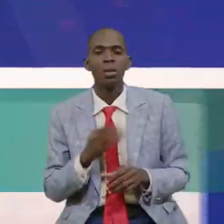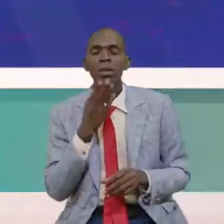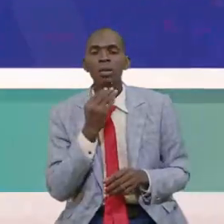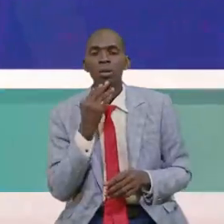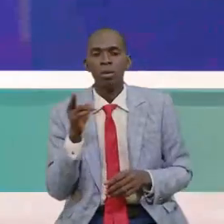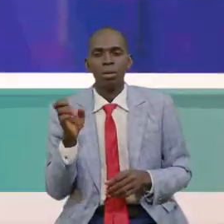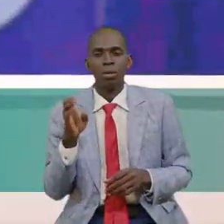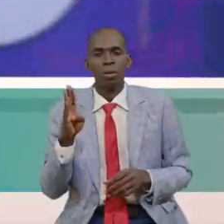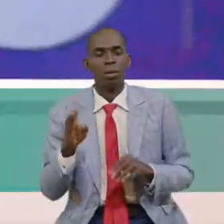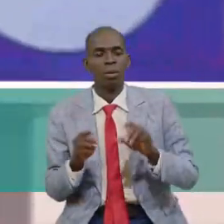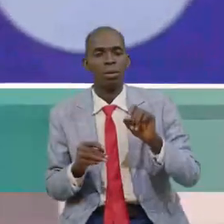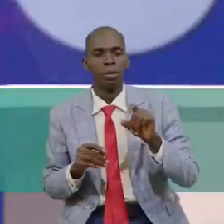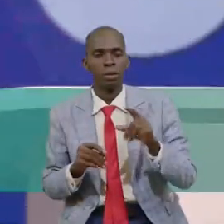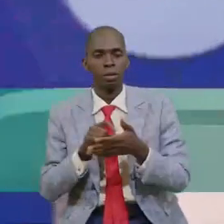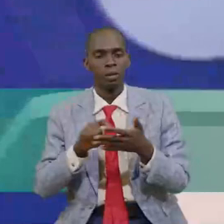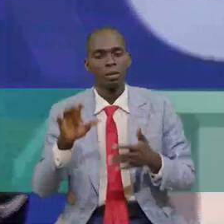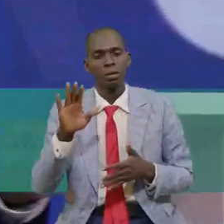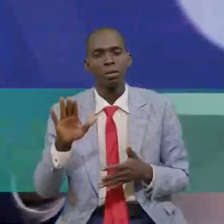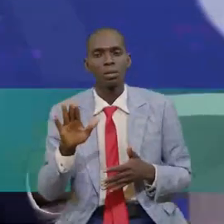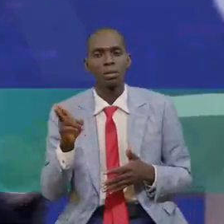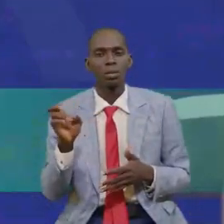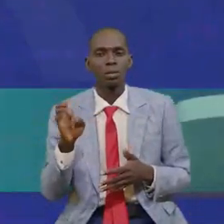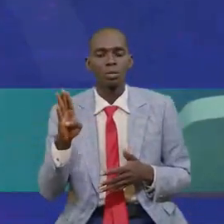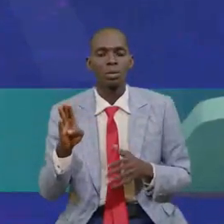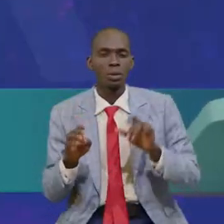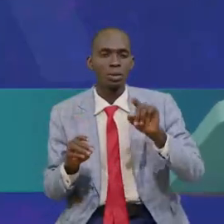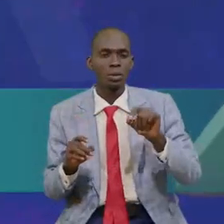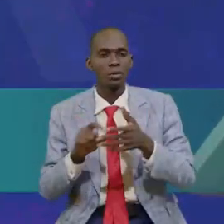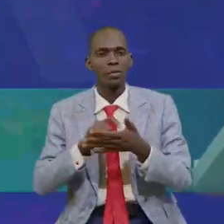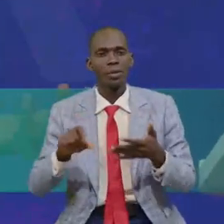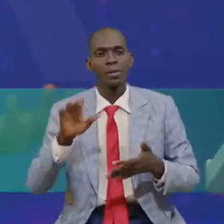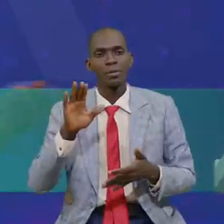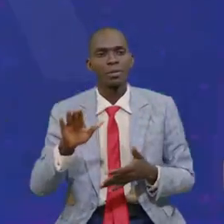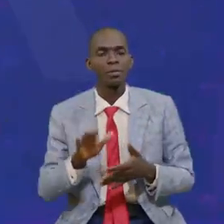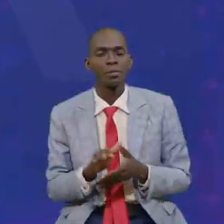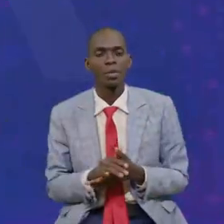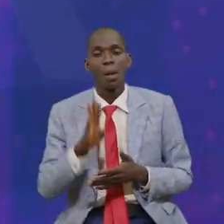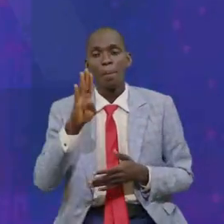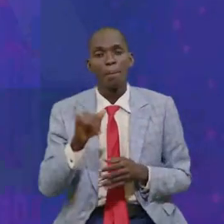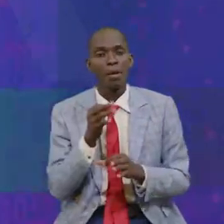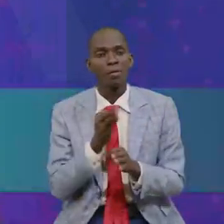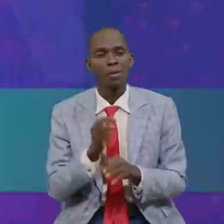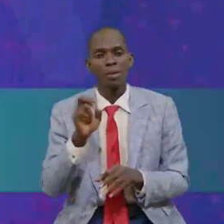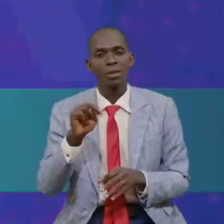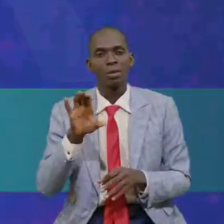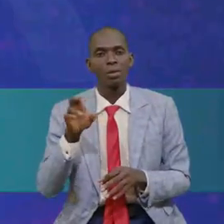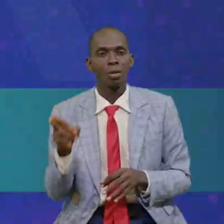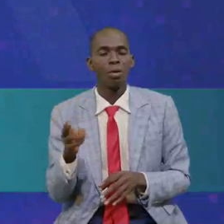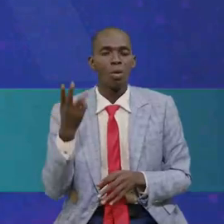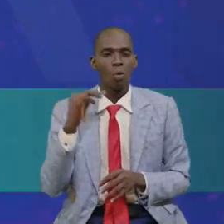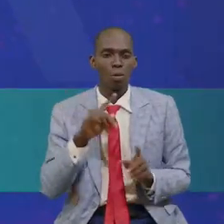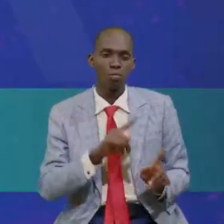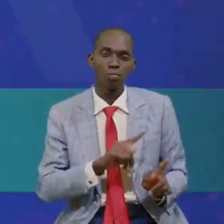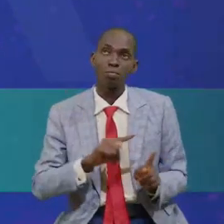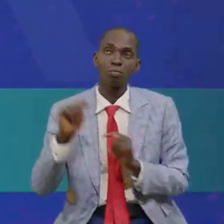Hébreux 11, verset 5. Hébreux 11, 5 dit, « C'est par la foi qu'Enoch fut